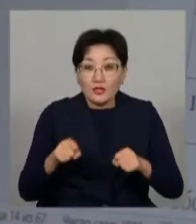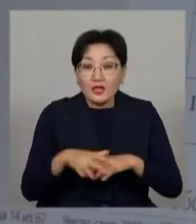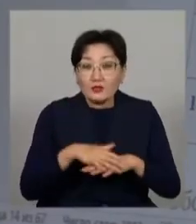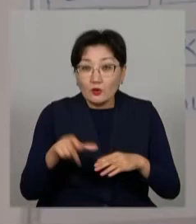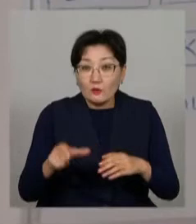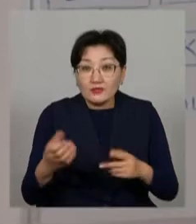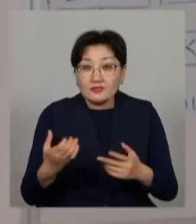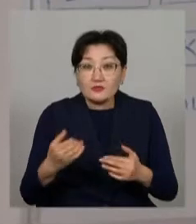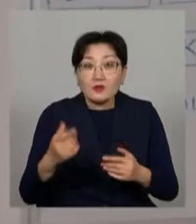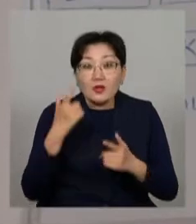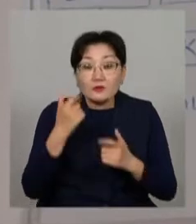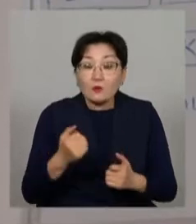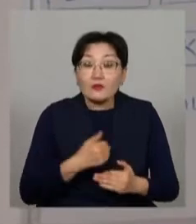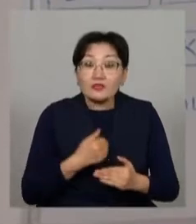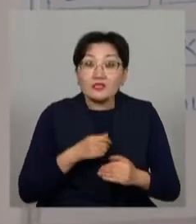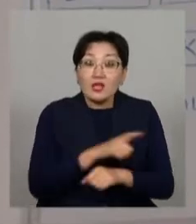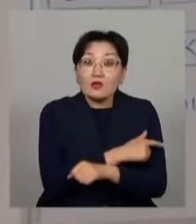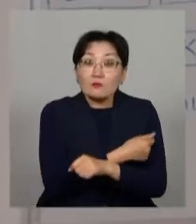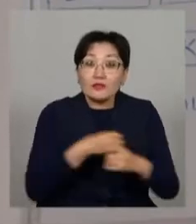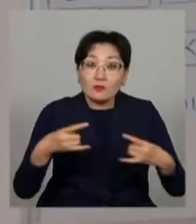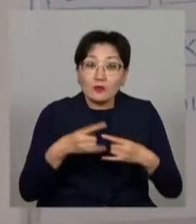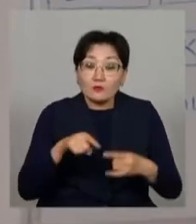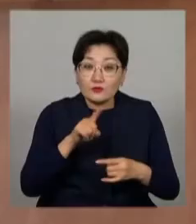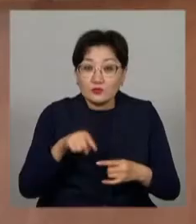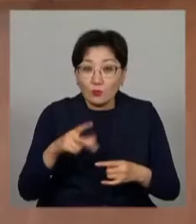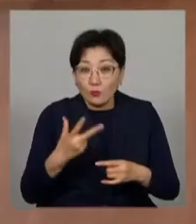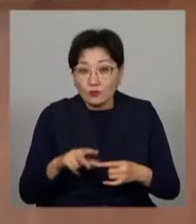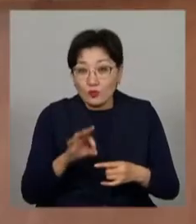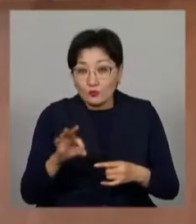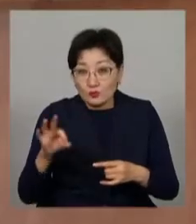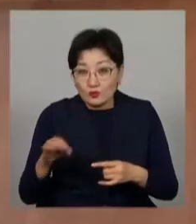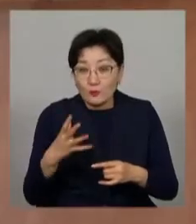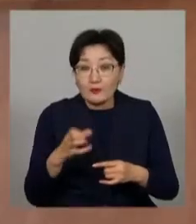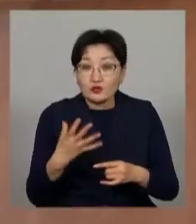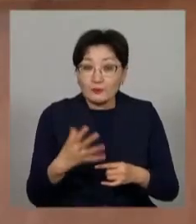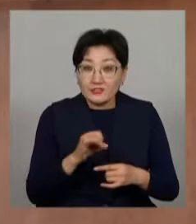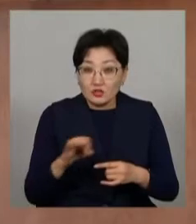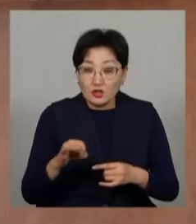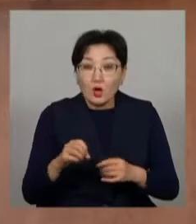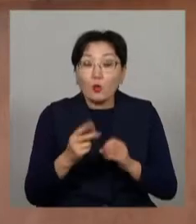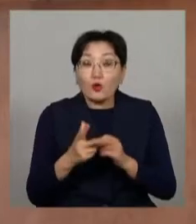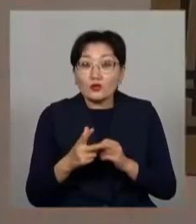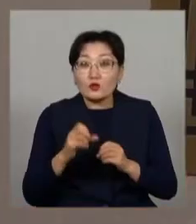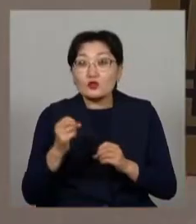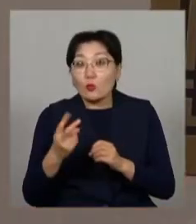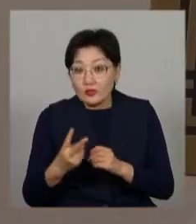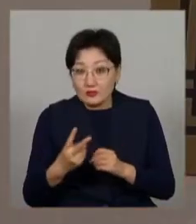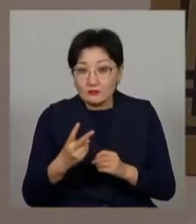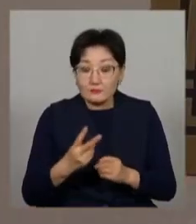бір мәрте қаперіне саламыз. Телемедицина орталығының нөмірі 30 00 505 және 13 12.